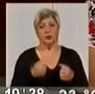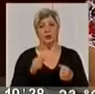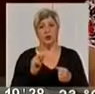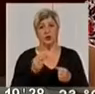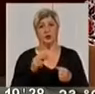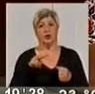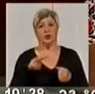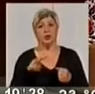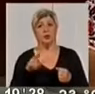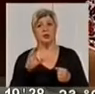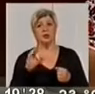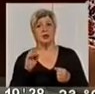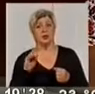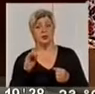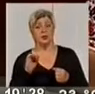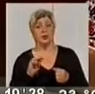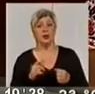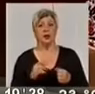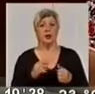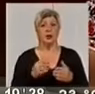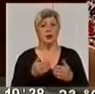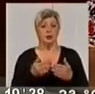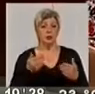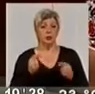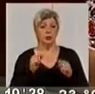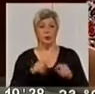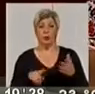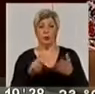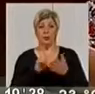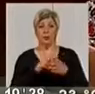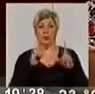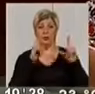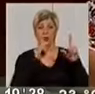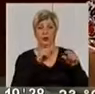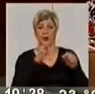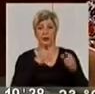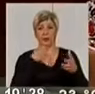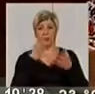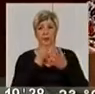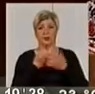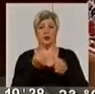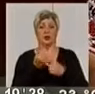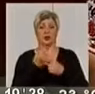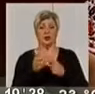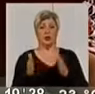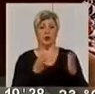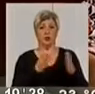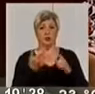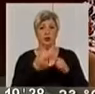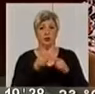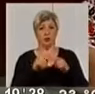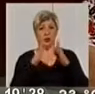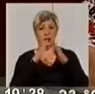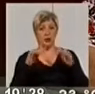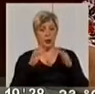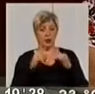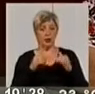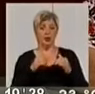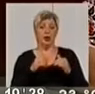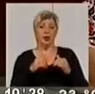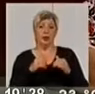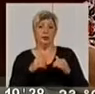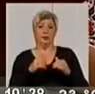тому до того обов'язково виїхати і подивитися, наскільки готовий цей лагер, який сьогодні ми вважаємо тендерним